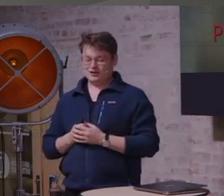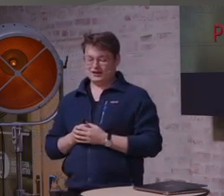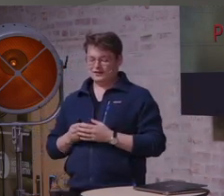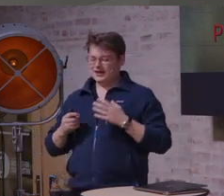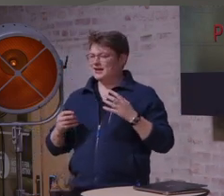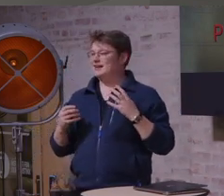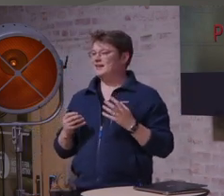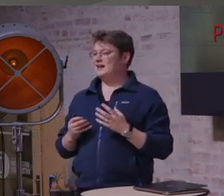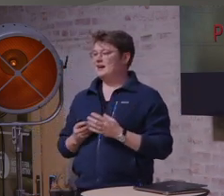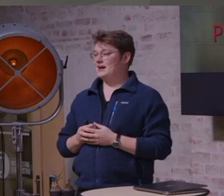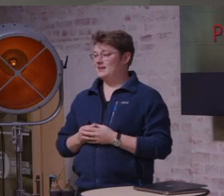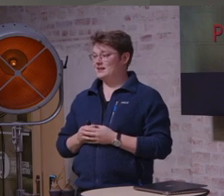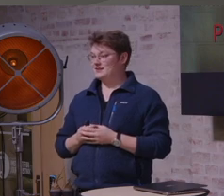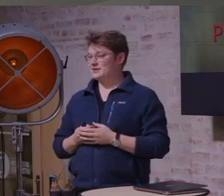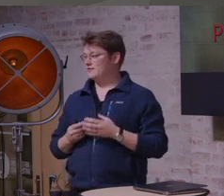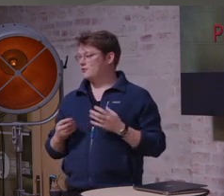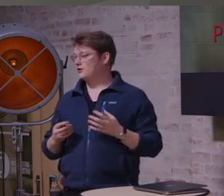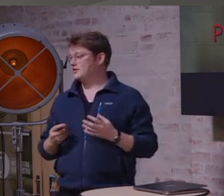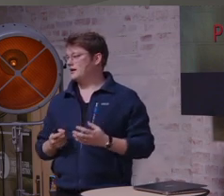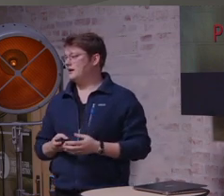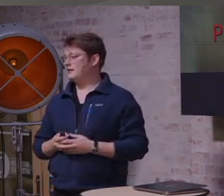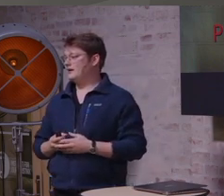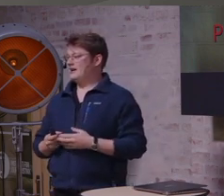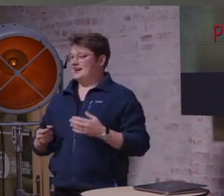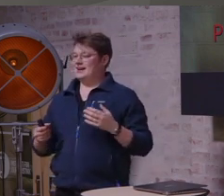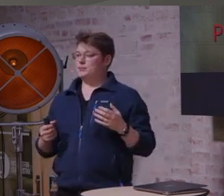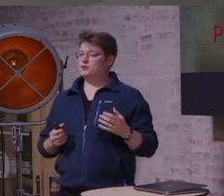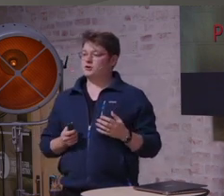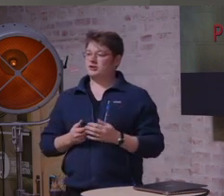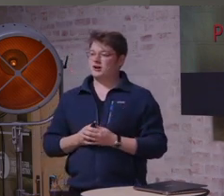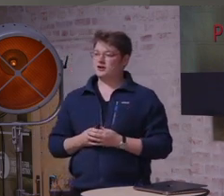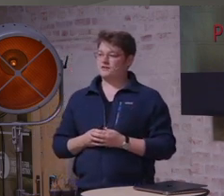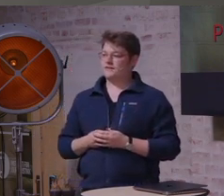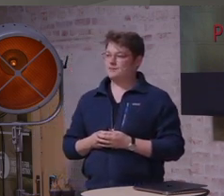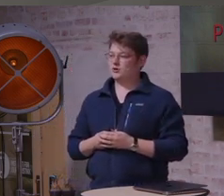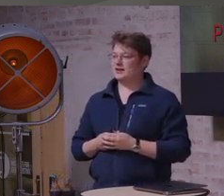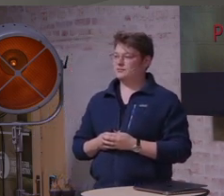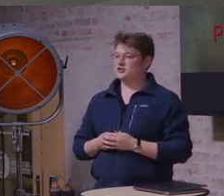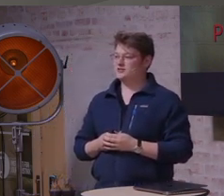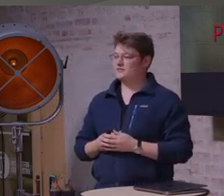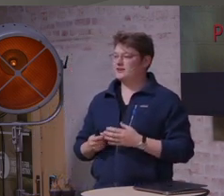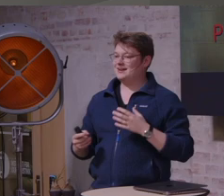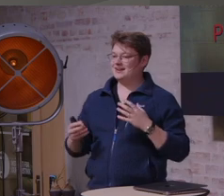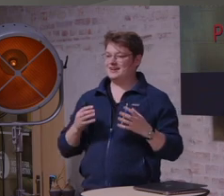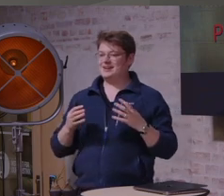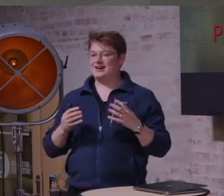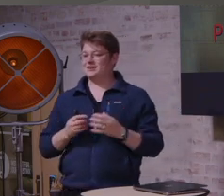I ulik grad. Dette da det som heter Flawless AI, et produkt laget for film- og tv-bransjen